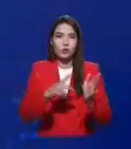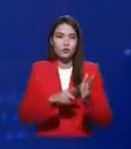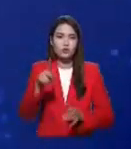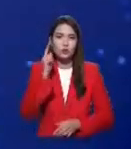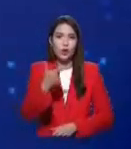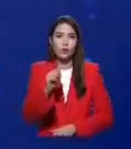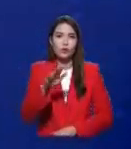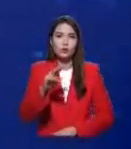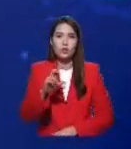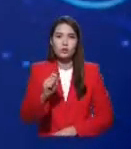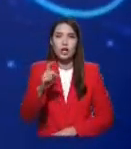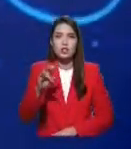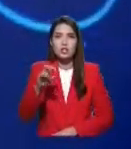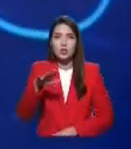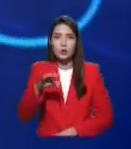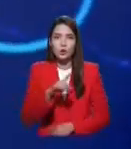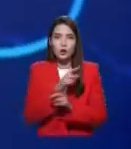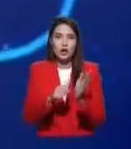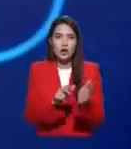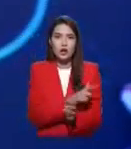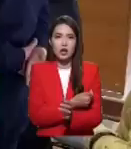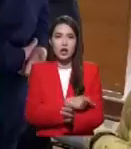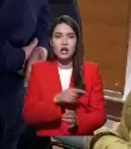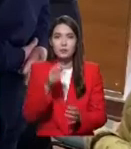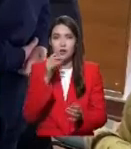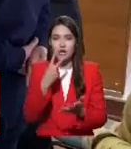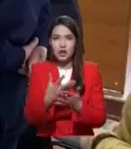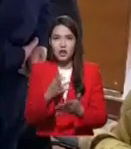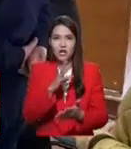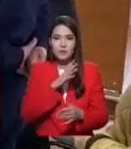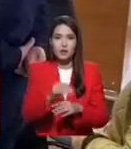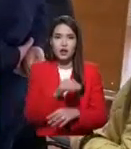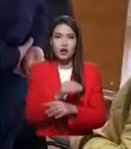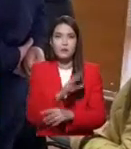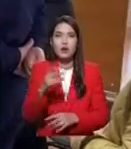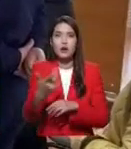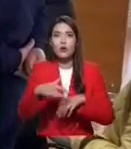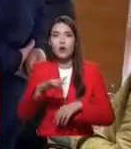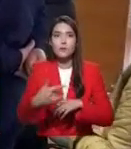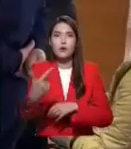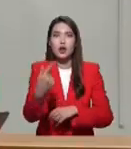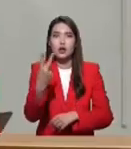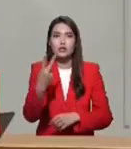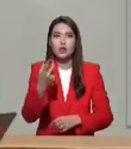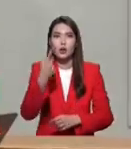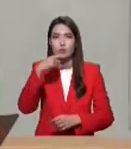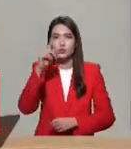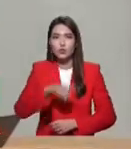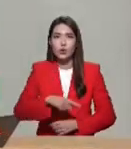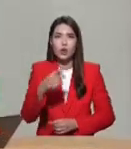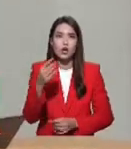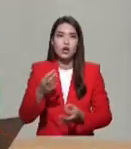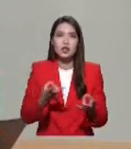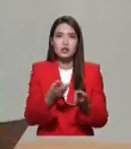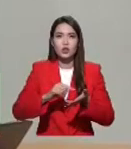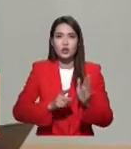Гүлдана Хинатулланың өліміне 6 дәрігер айыпталған еді. Атырау қалалық нөмір 2-ші соты 2 жылға тарта тергелген іске ақыры нүкте